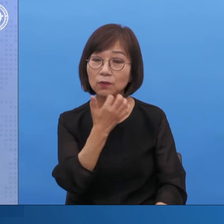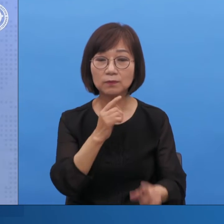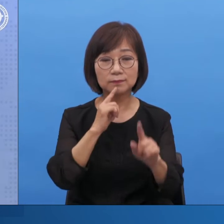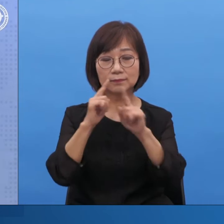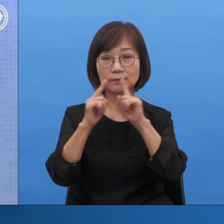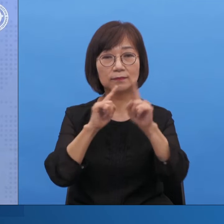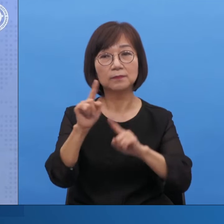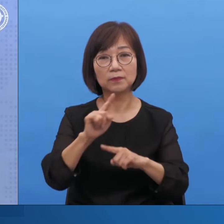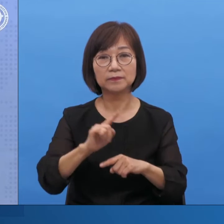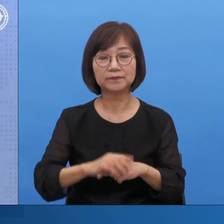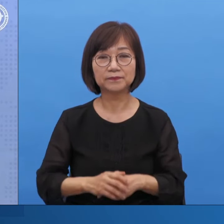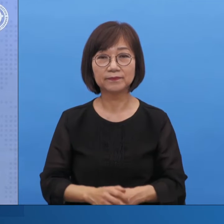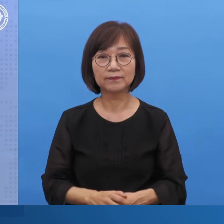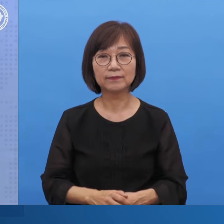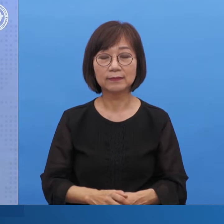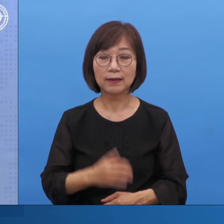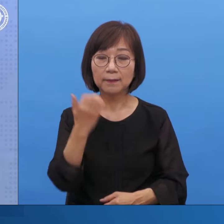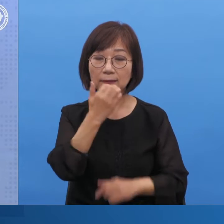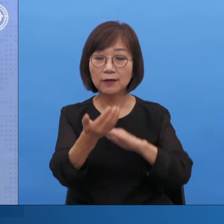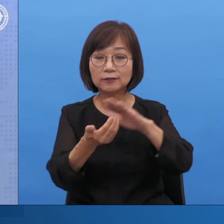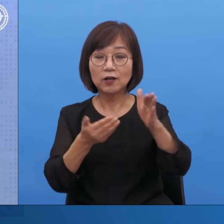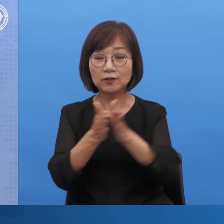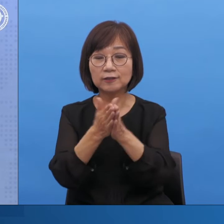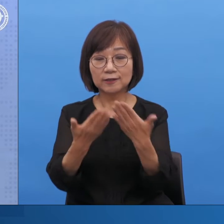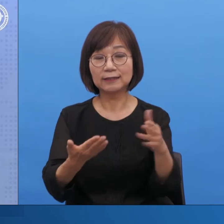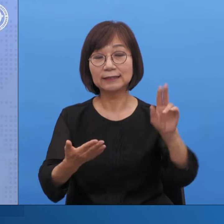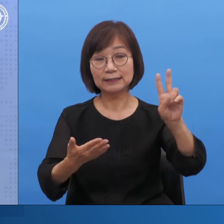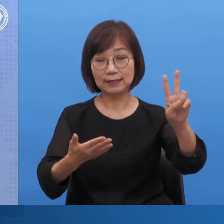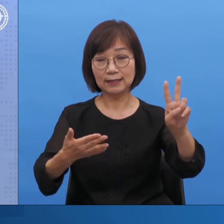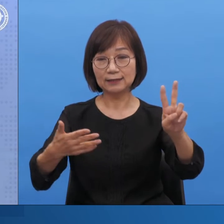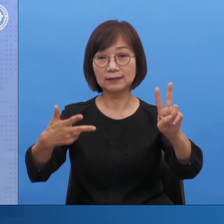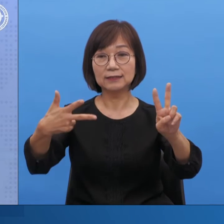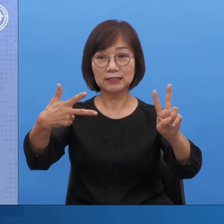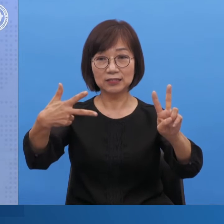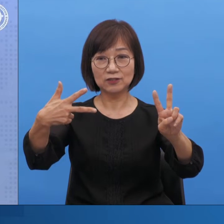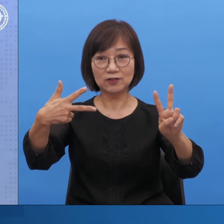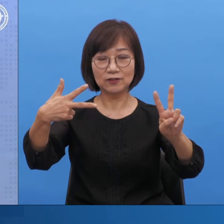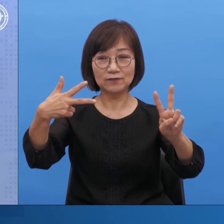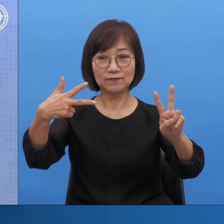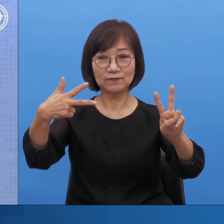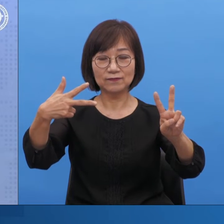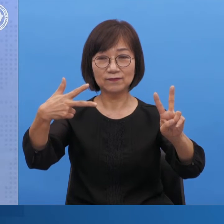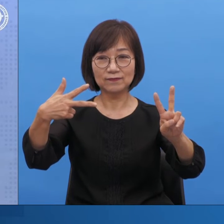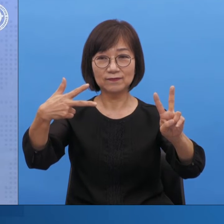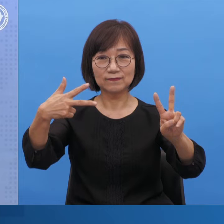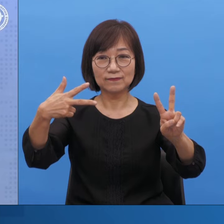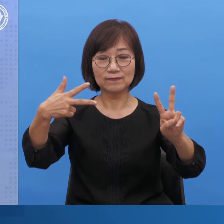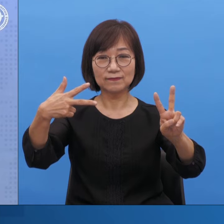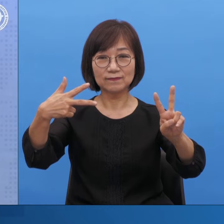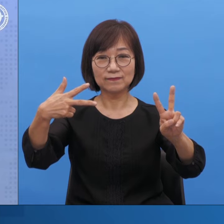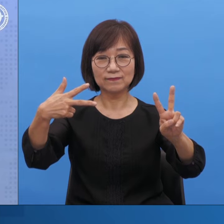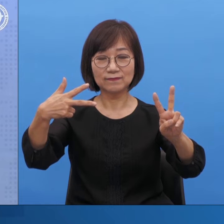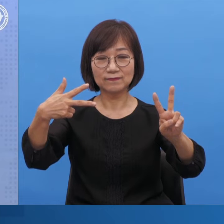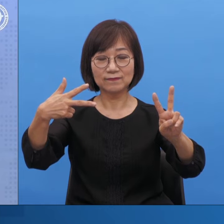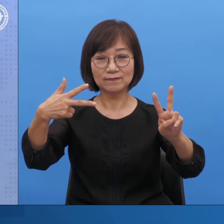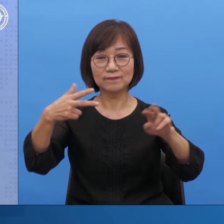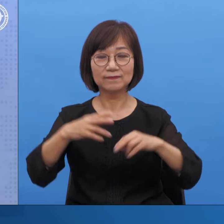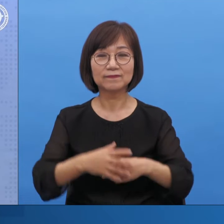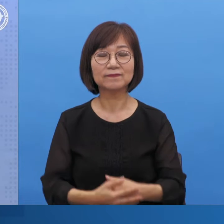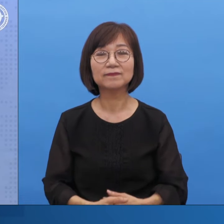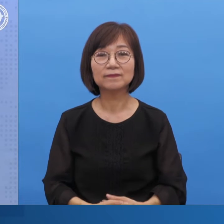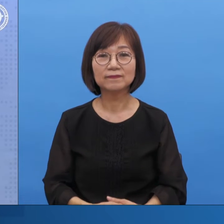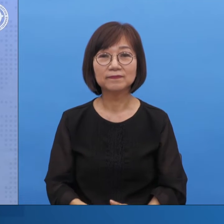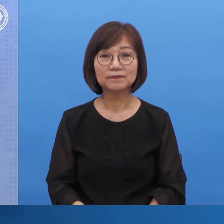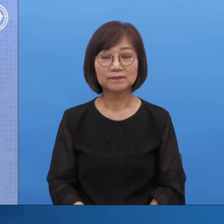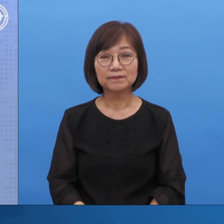Peter finally say? 베드로전서 2장 7절 똑같은 말을 했어. 뭐라고 했습니까? He says this again in 1 Peter chapter 7. 불신자들이